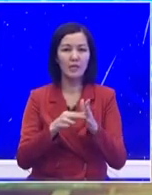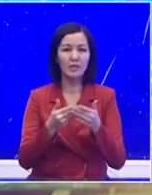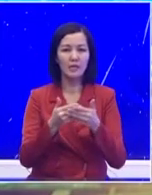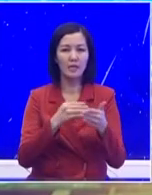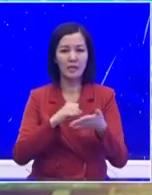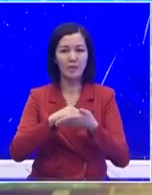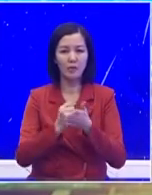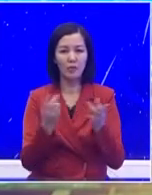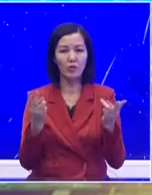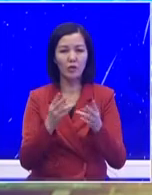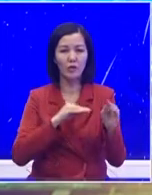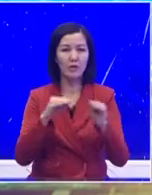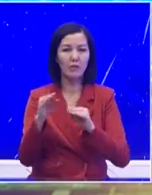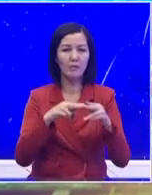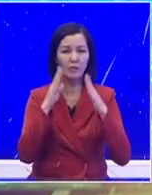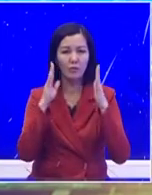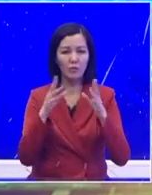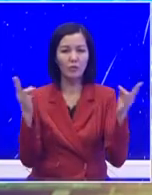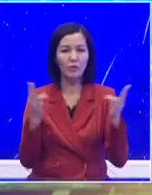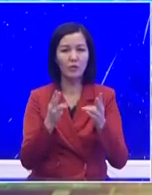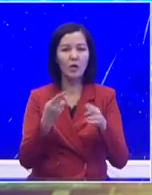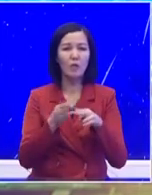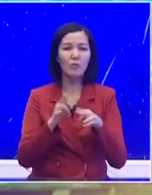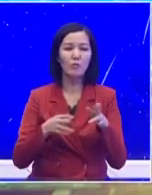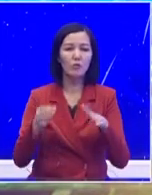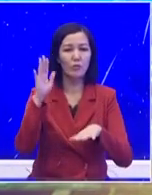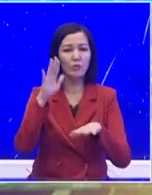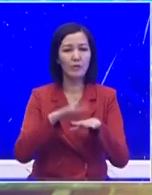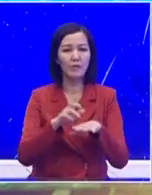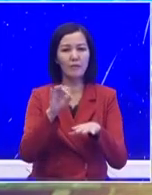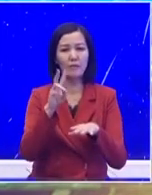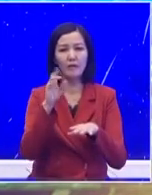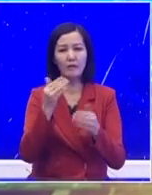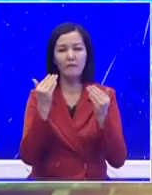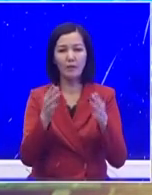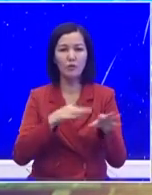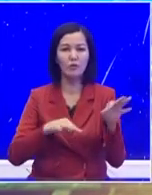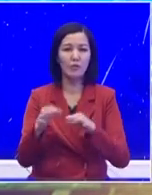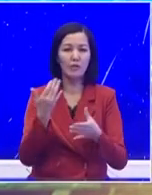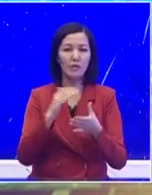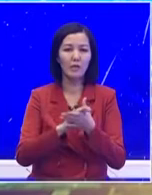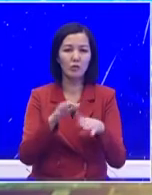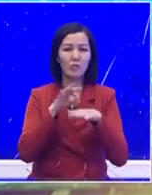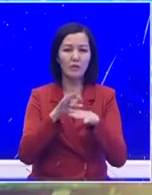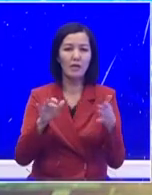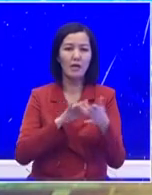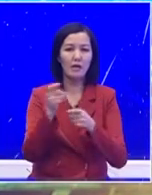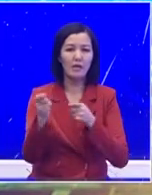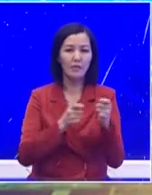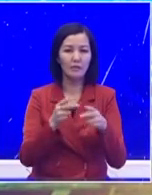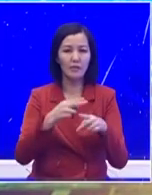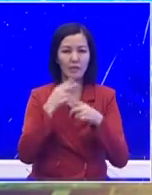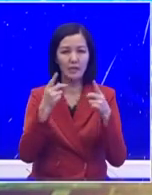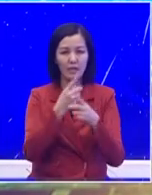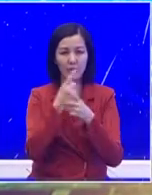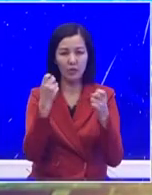бекіту қажет. Абаттандыруға да баса көңіл бөлінуі тиіс. Бұл бойынша облыс әкімі Амандық Баталов биылғы жобалармен танысу